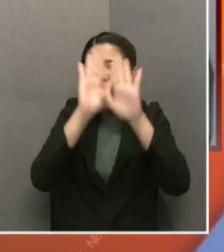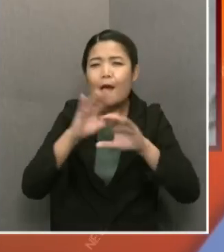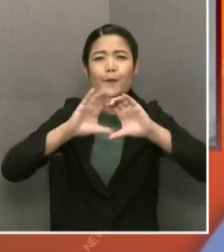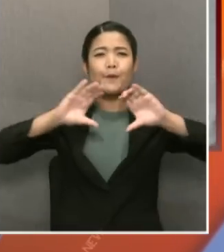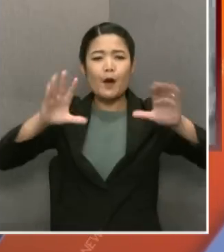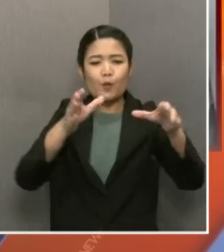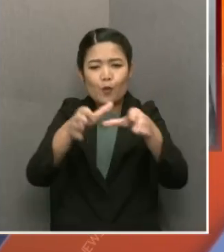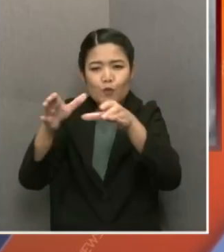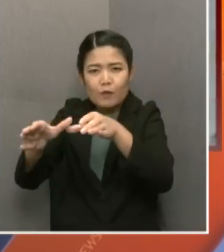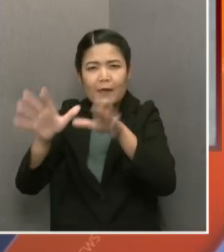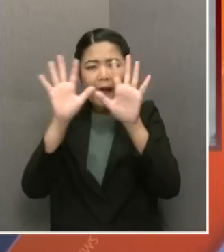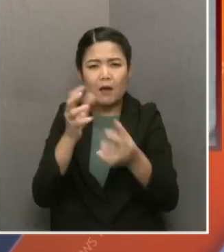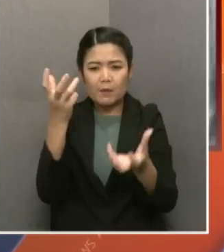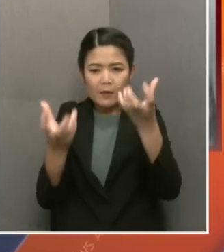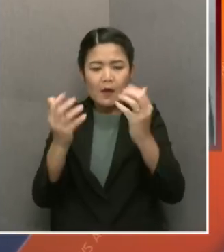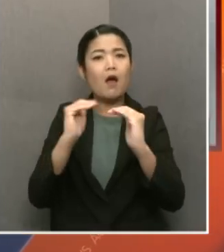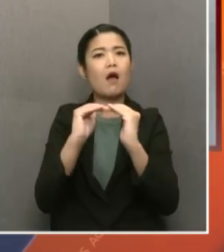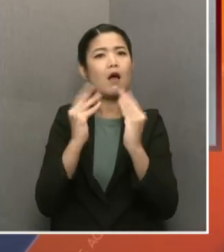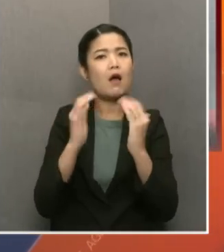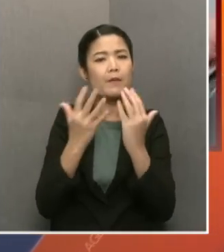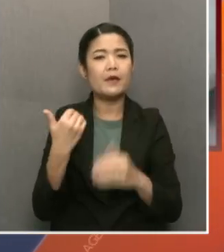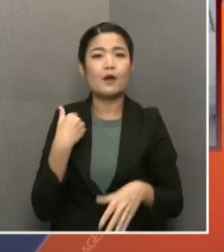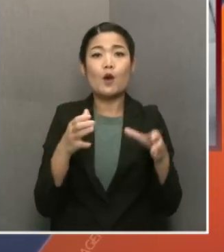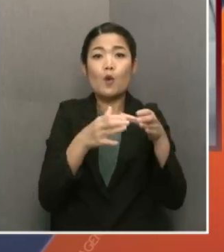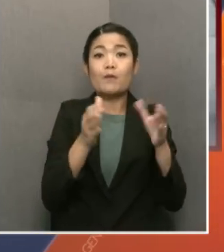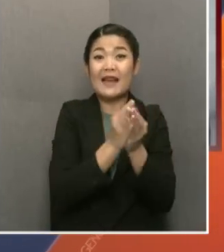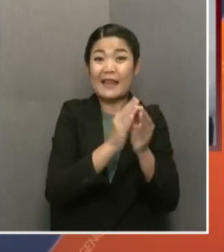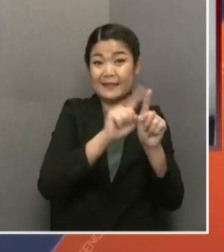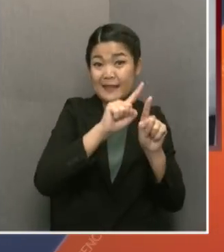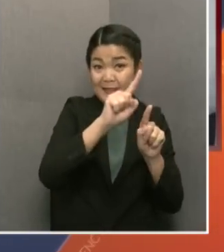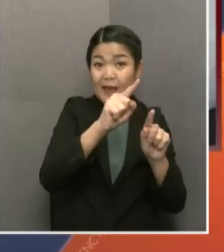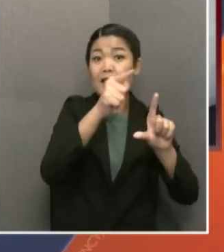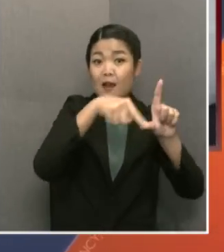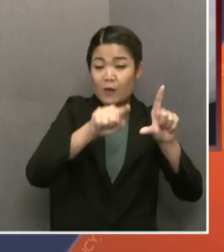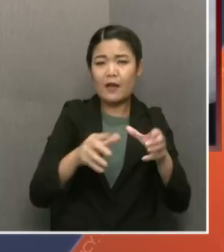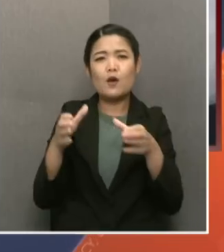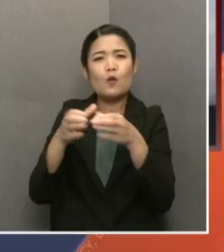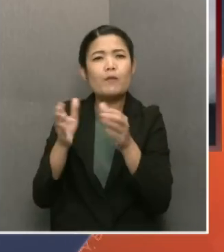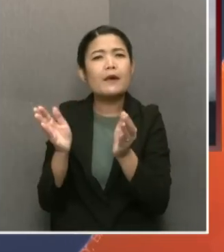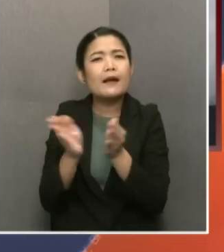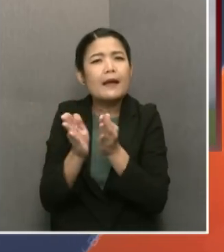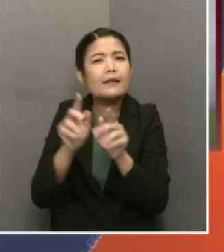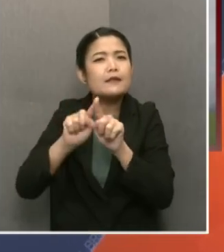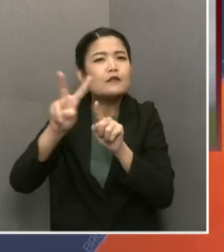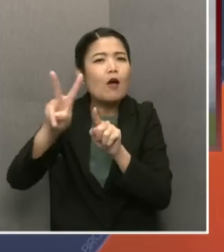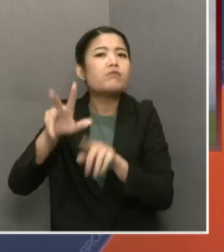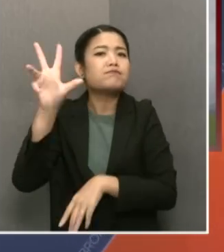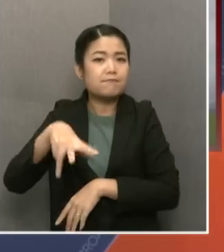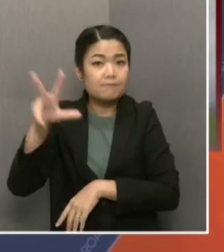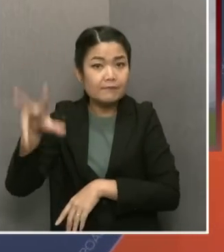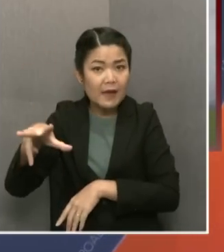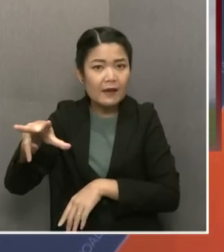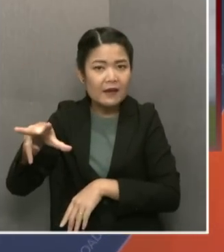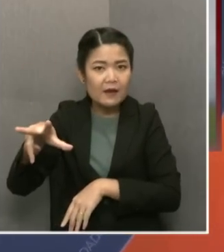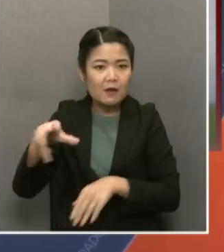ที่ขาดความสมดุลนะนั่นก็คือมีพรรคอันดับ 1คือพรรคเจ้าไกลนะครับแล้วก็พรรคอันดับ 2เนี่ยก็คือพรคเพื่อไทยนะซึ่งเป็น